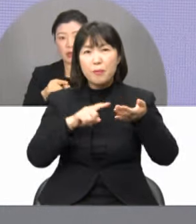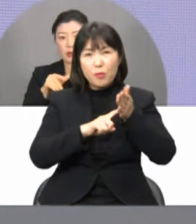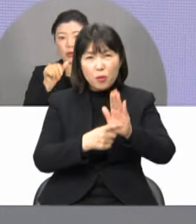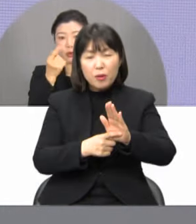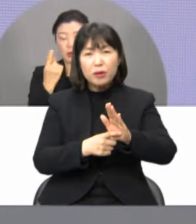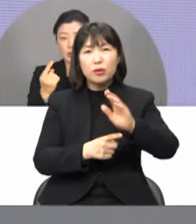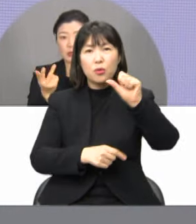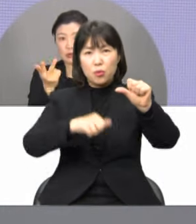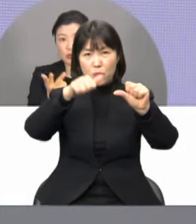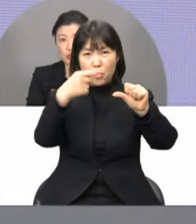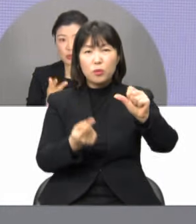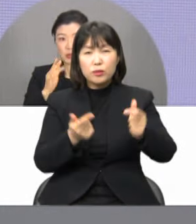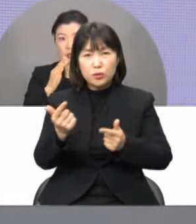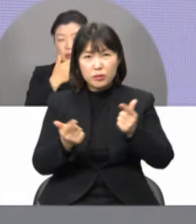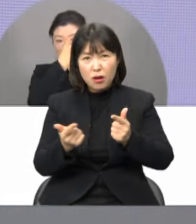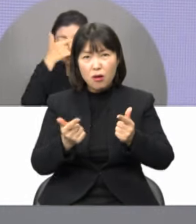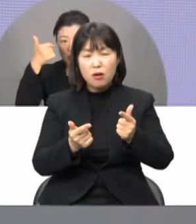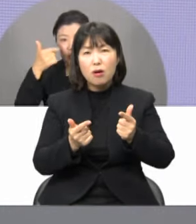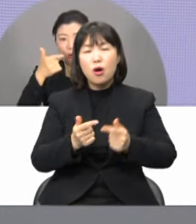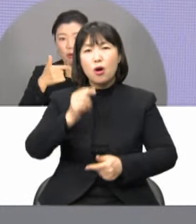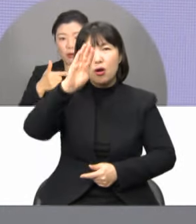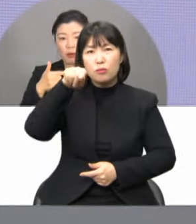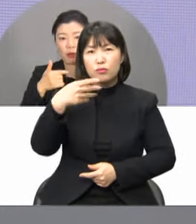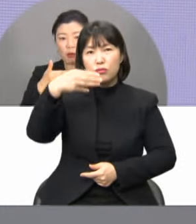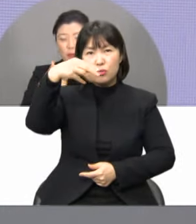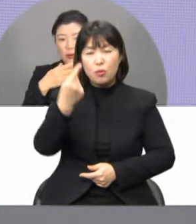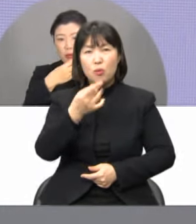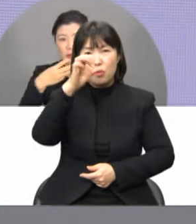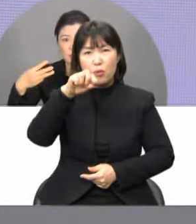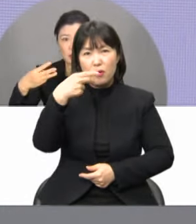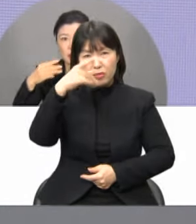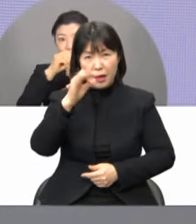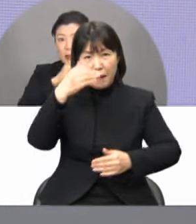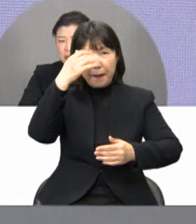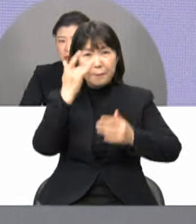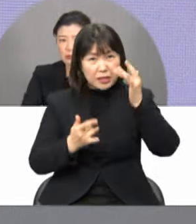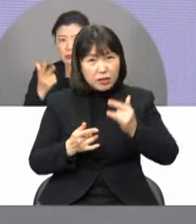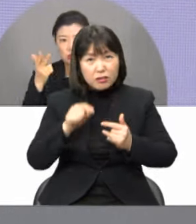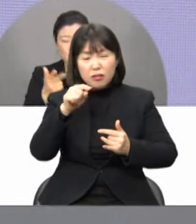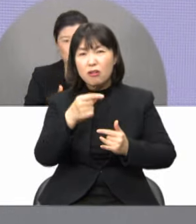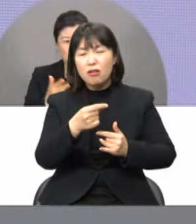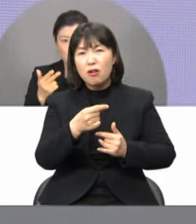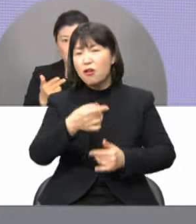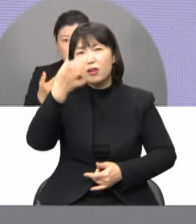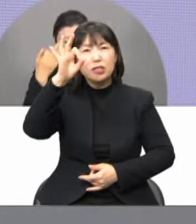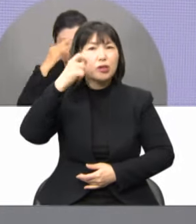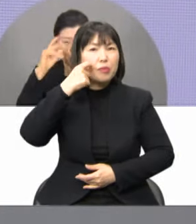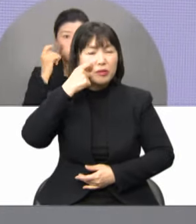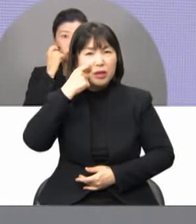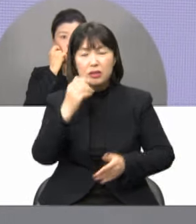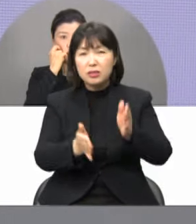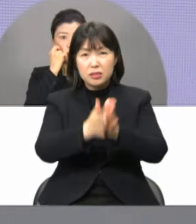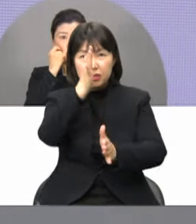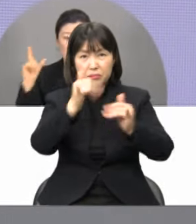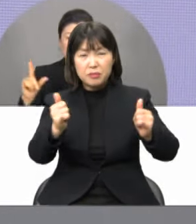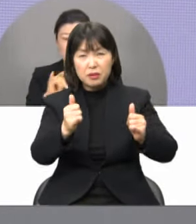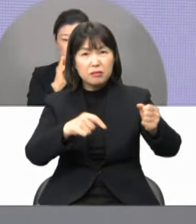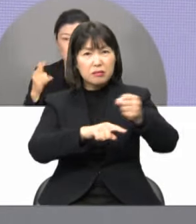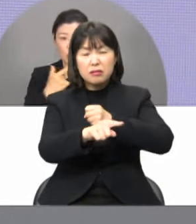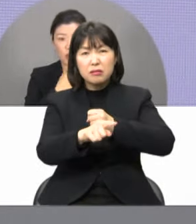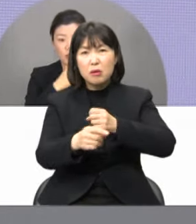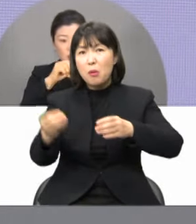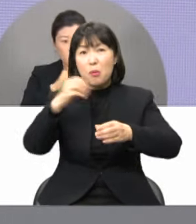조정한 불로 원당이 빠져 있는 그 조정 절대로 받아 수 없 주민 목소리를 외면한 터이 없는 조정